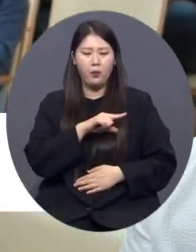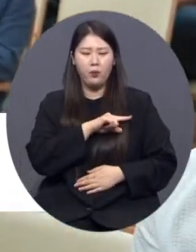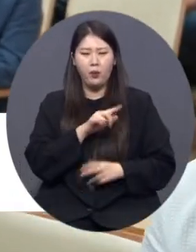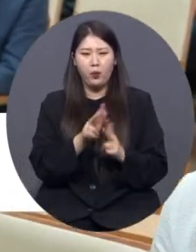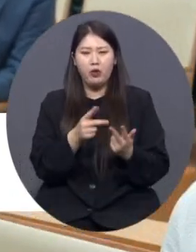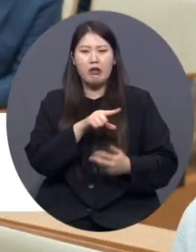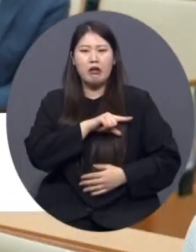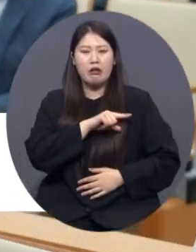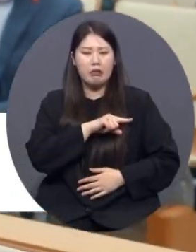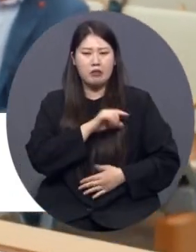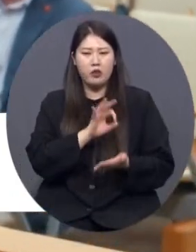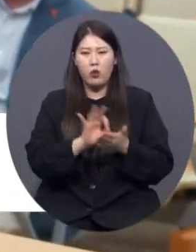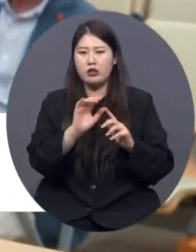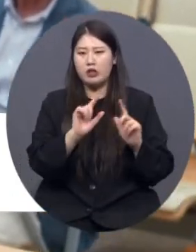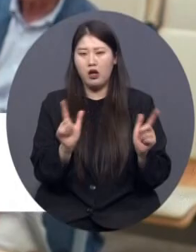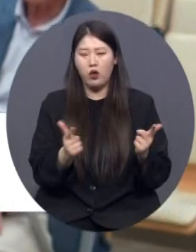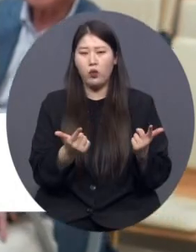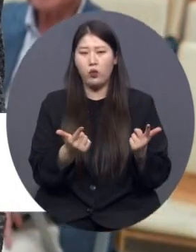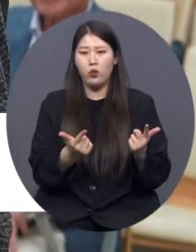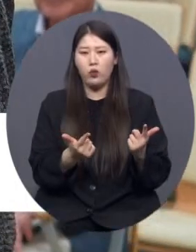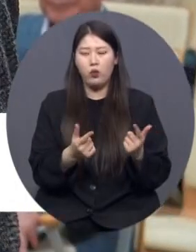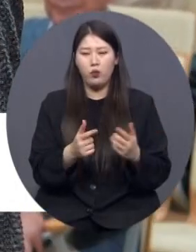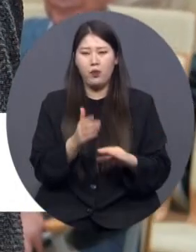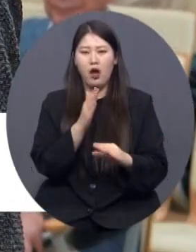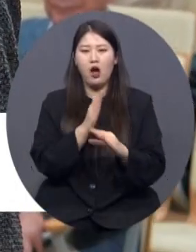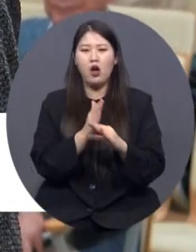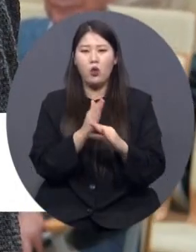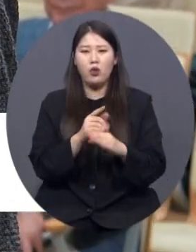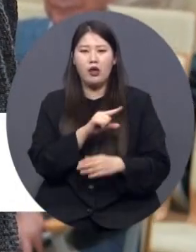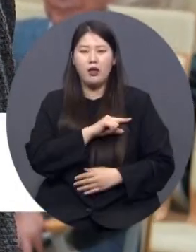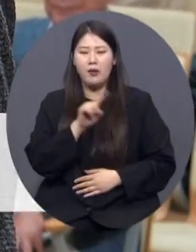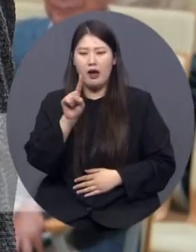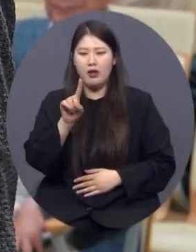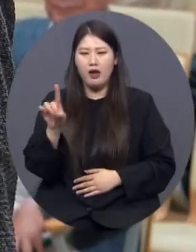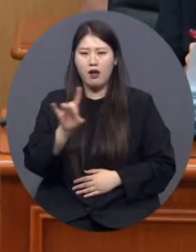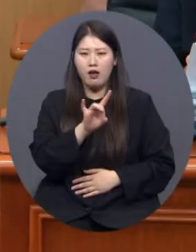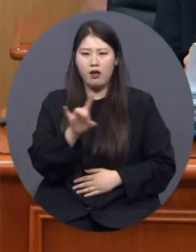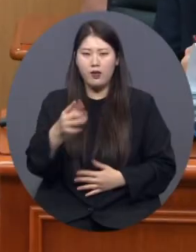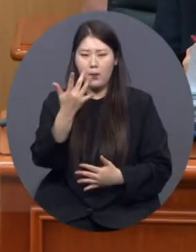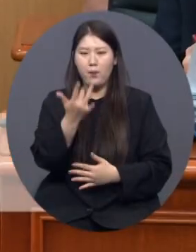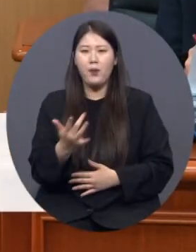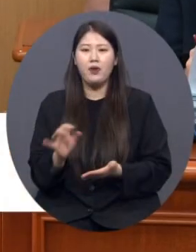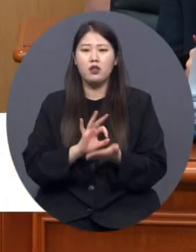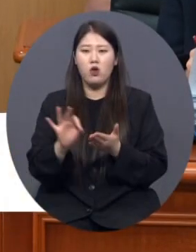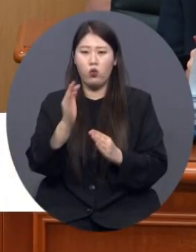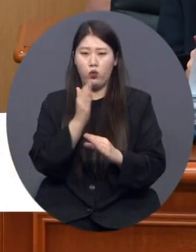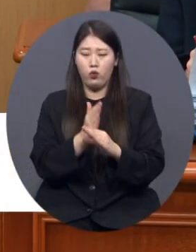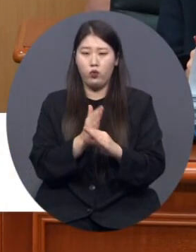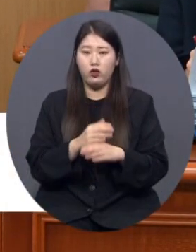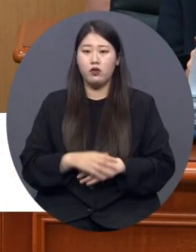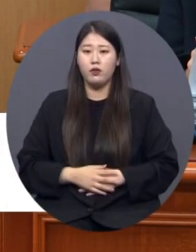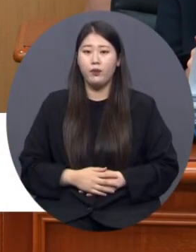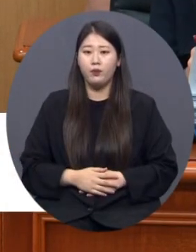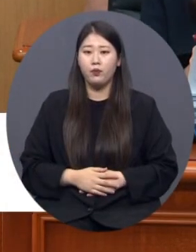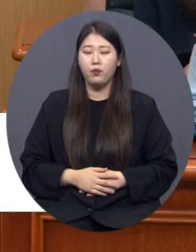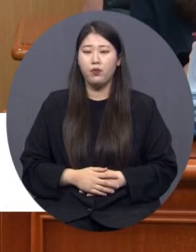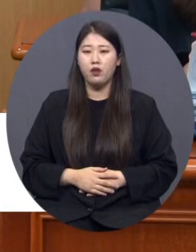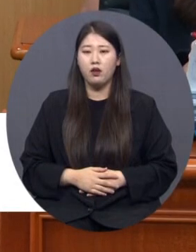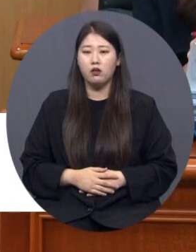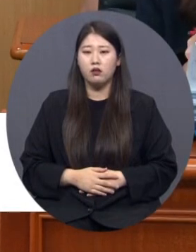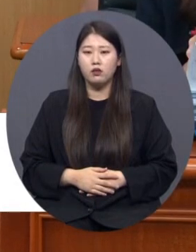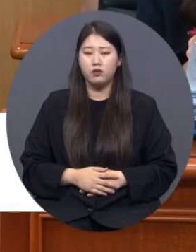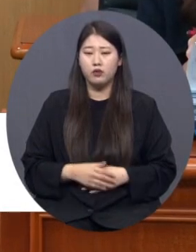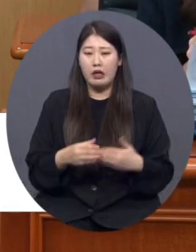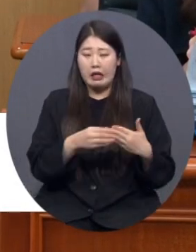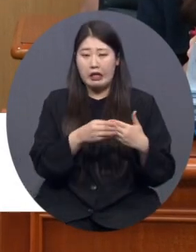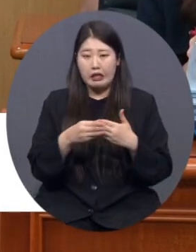않고 가운데 한 자씩 빼서 썼던 걸로. 오랫무에 데려가 그래